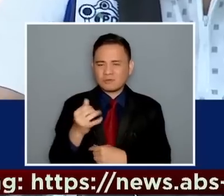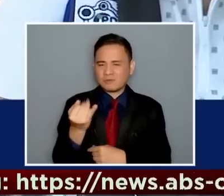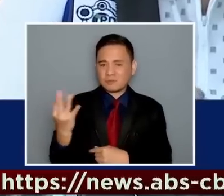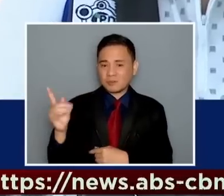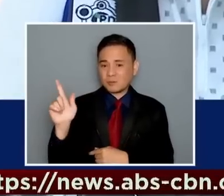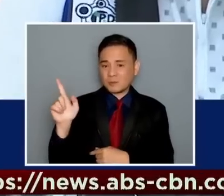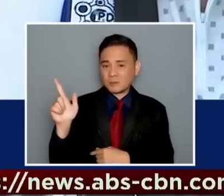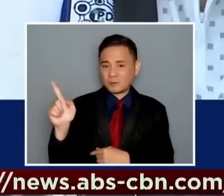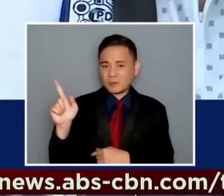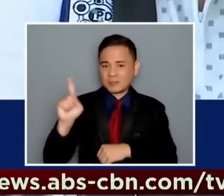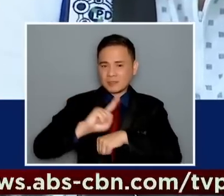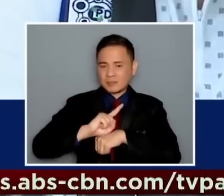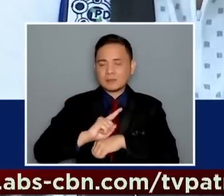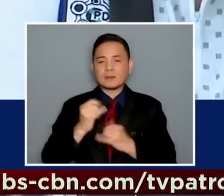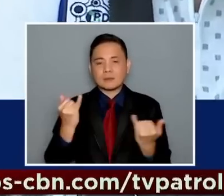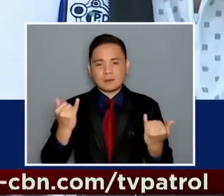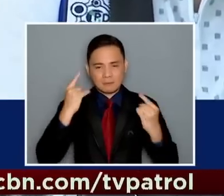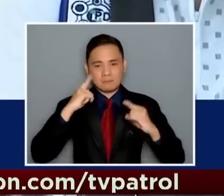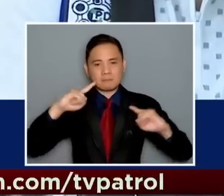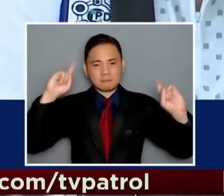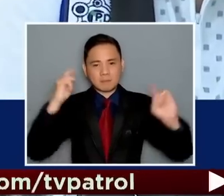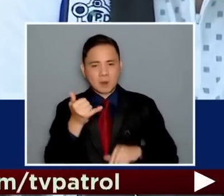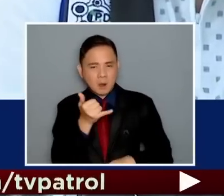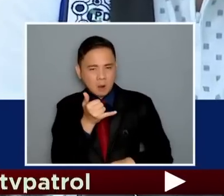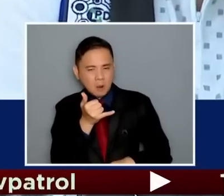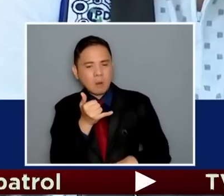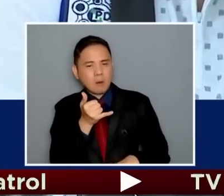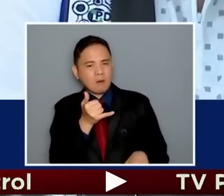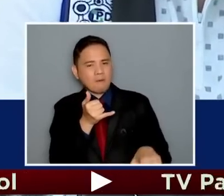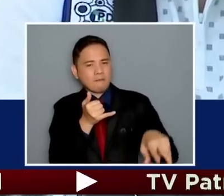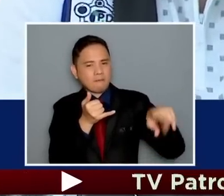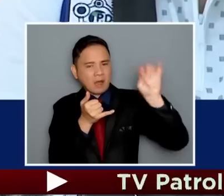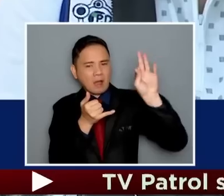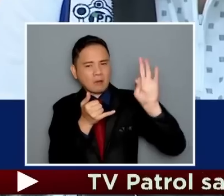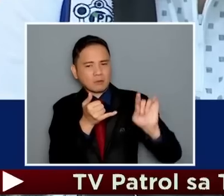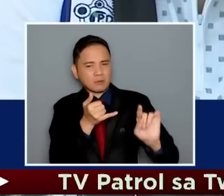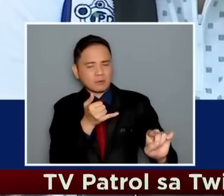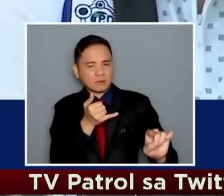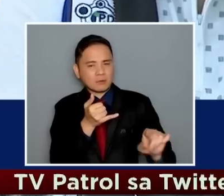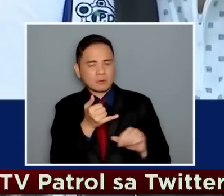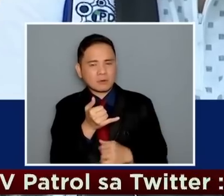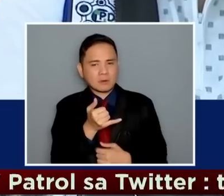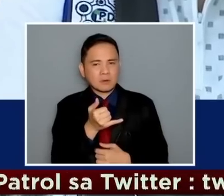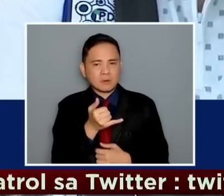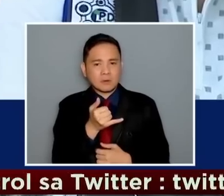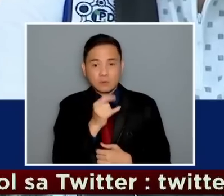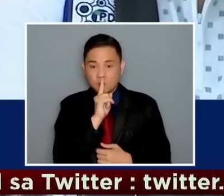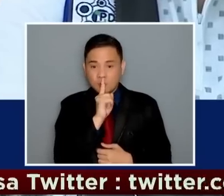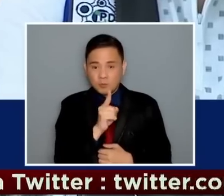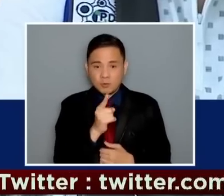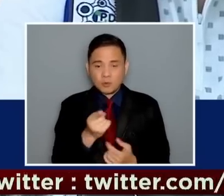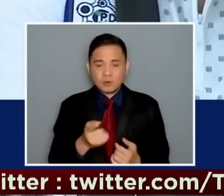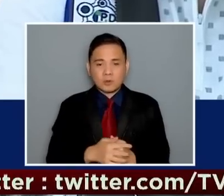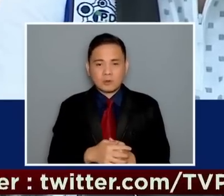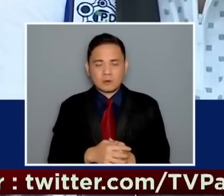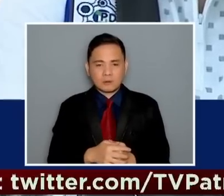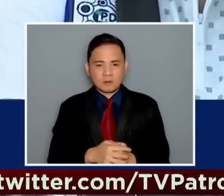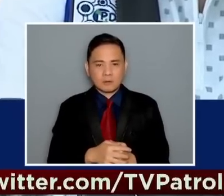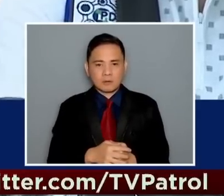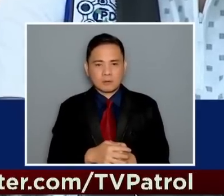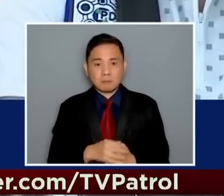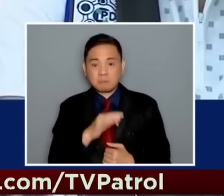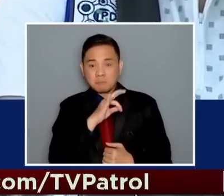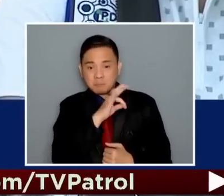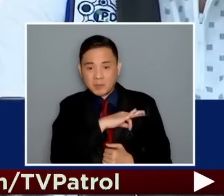right now, nakita na namin siya. Medyo hindi pa siya totally something that would really benefit the whole operation, but